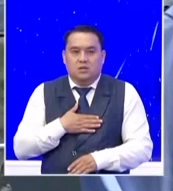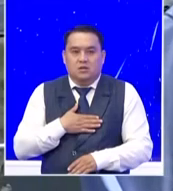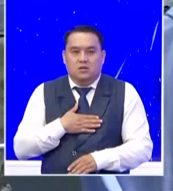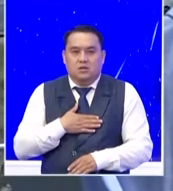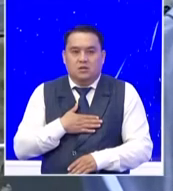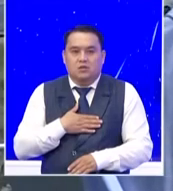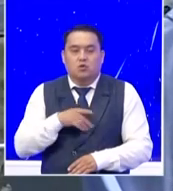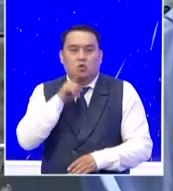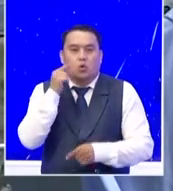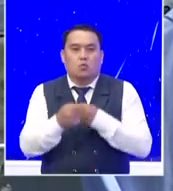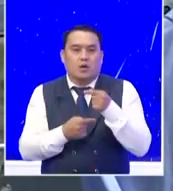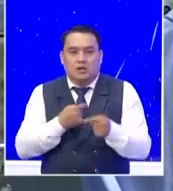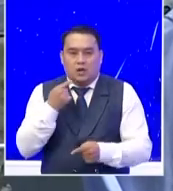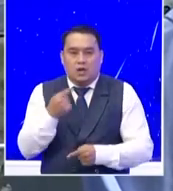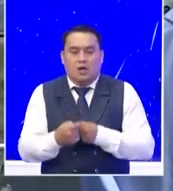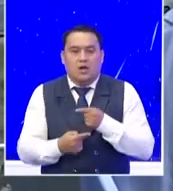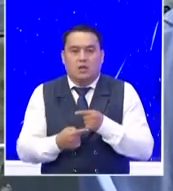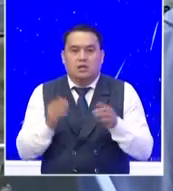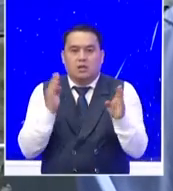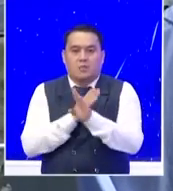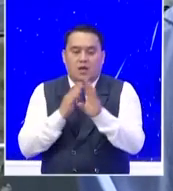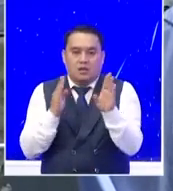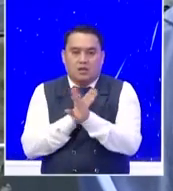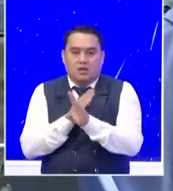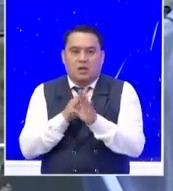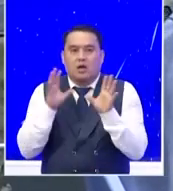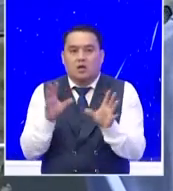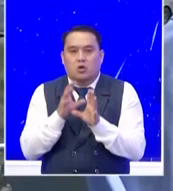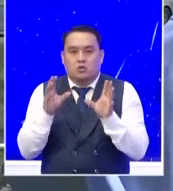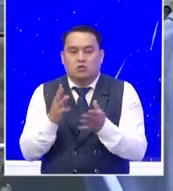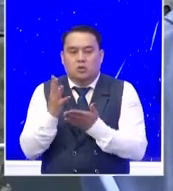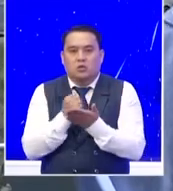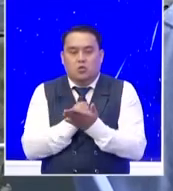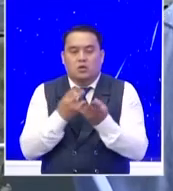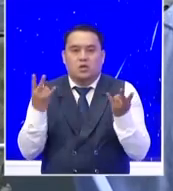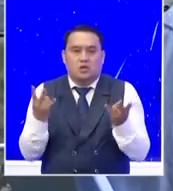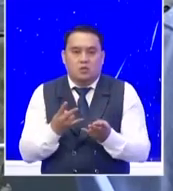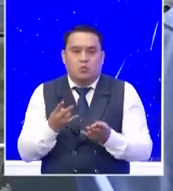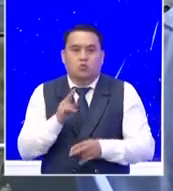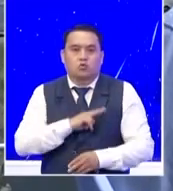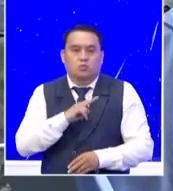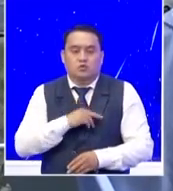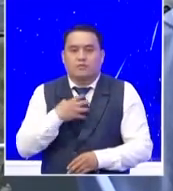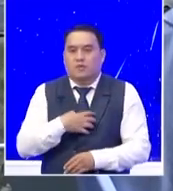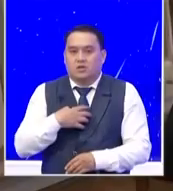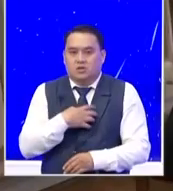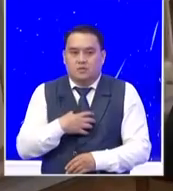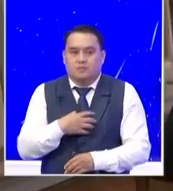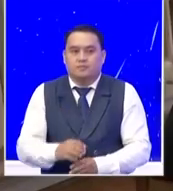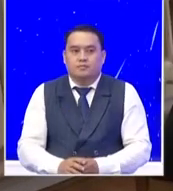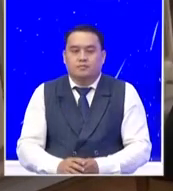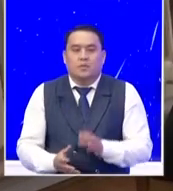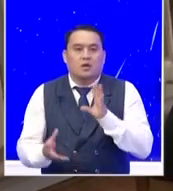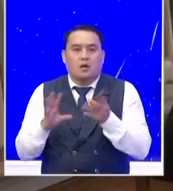жаңа ұрпақтарға, келе жатқан ұрпақтарға табиғатты аялап сақтауымыз керек. Сондықтан да бұл жұмыс өте маңызды деп ойлаймын.